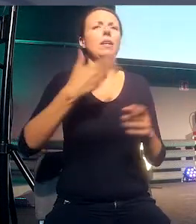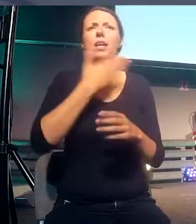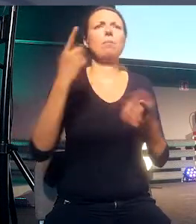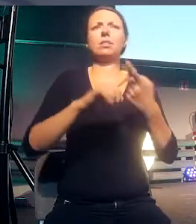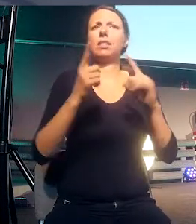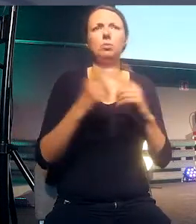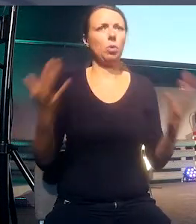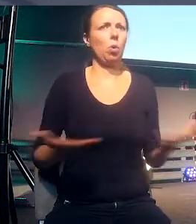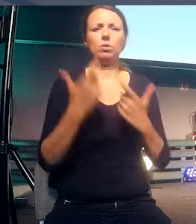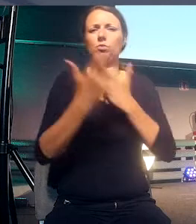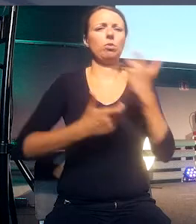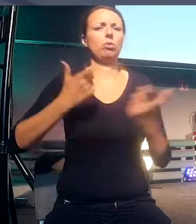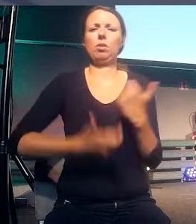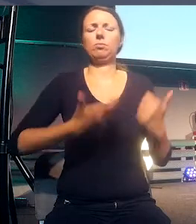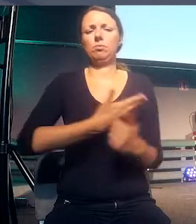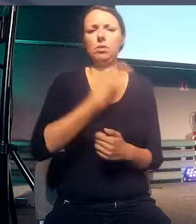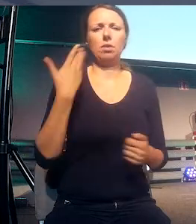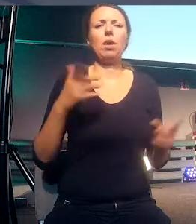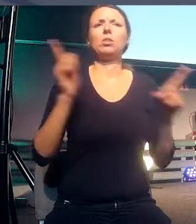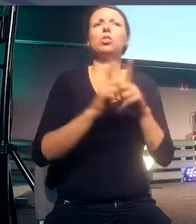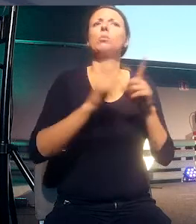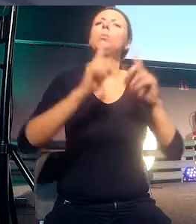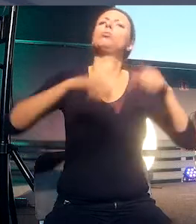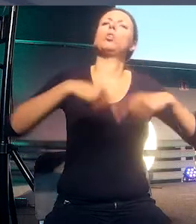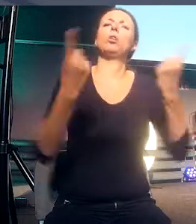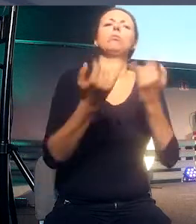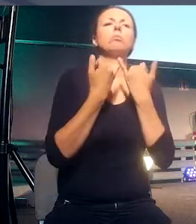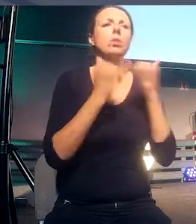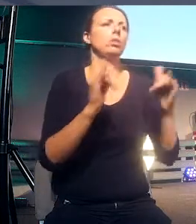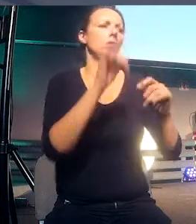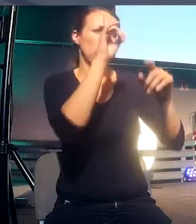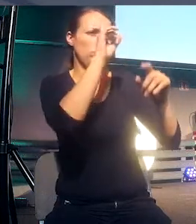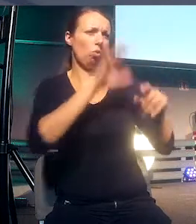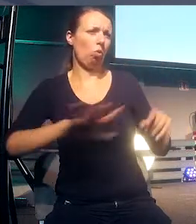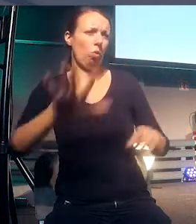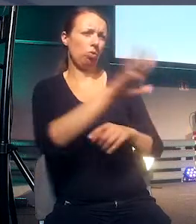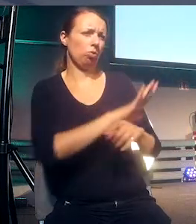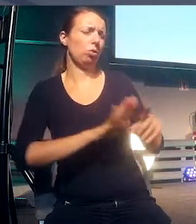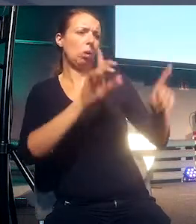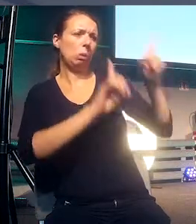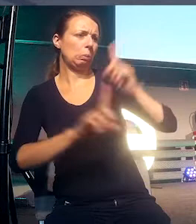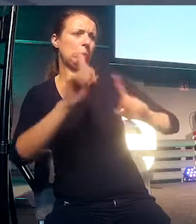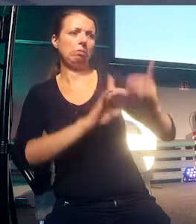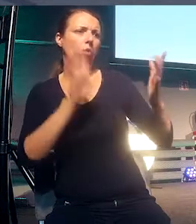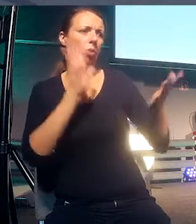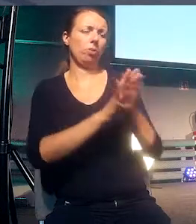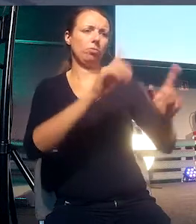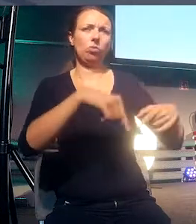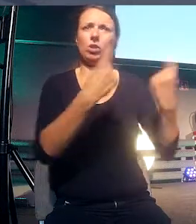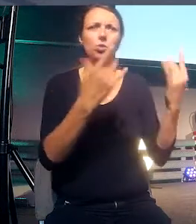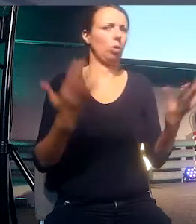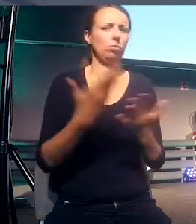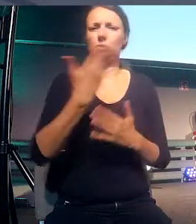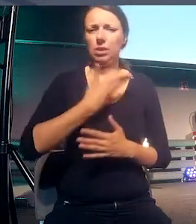łatwo, żeby przekonać wszystkich innych do naszych rozwiązań, jeżeli nie